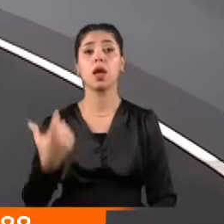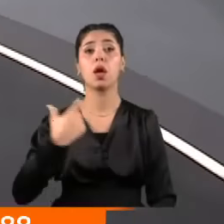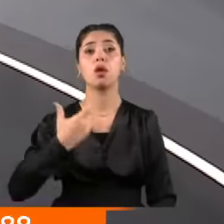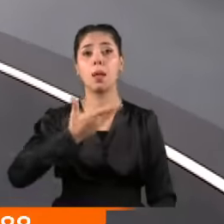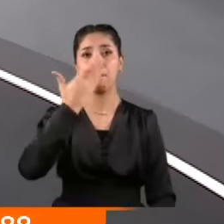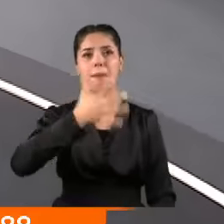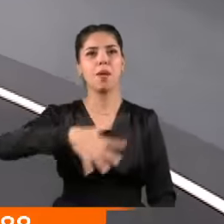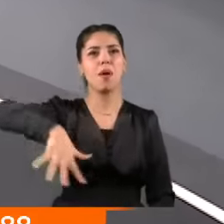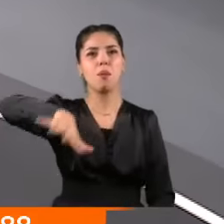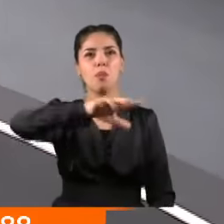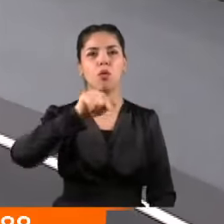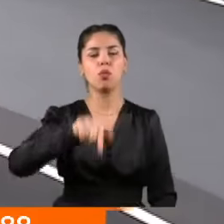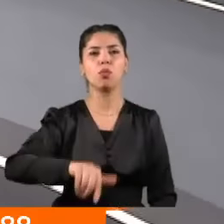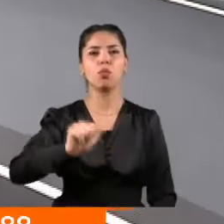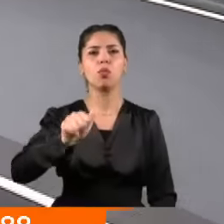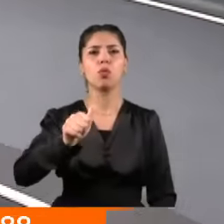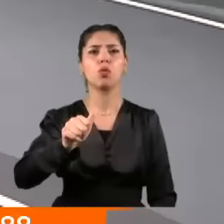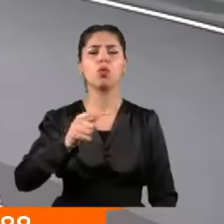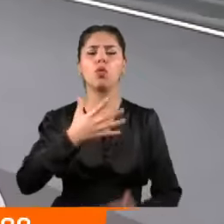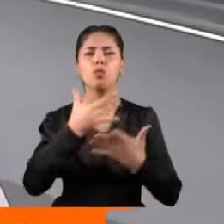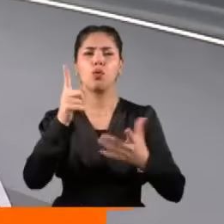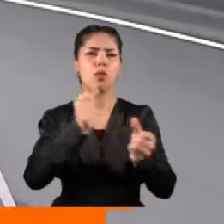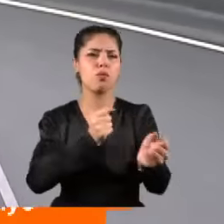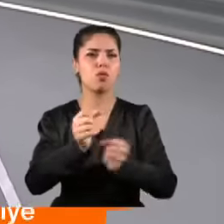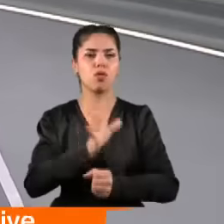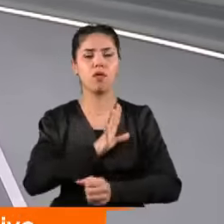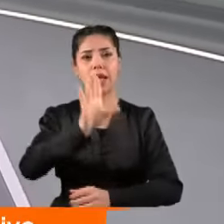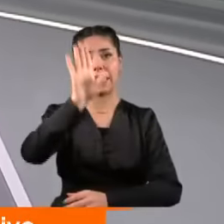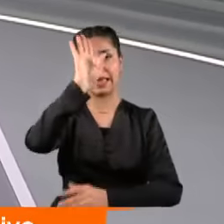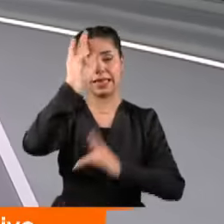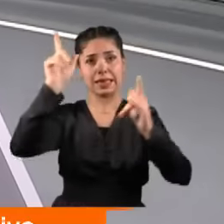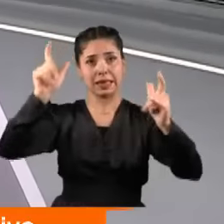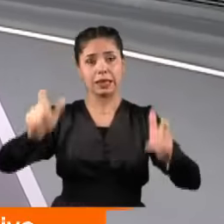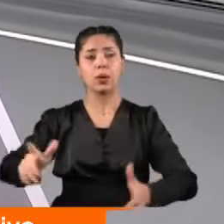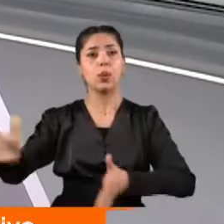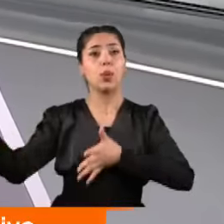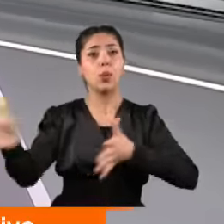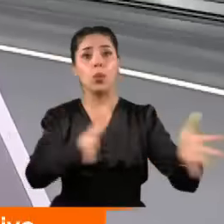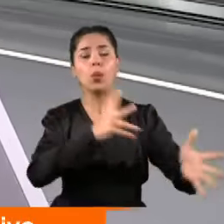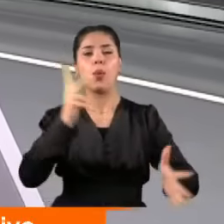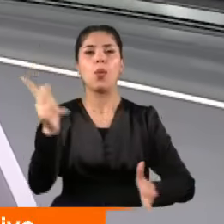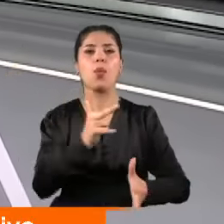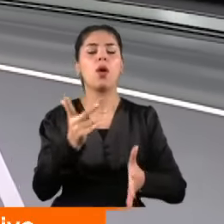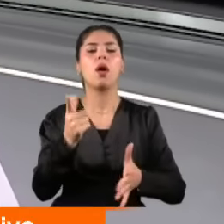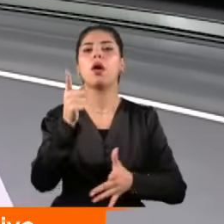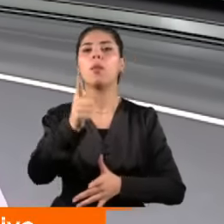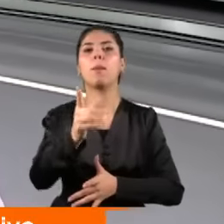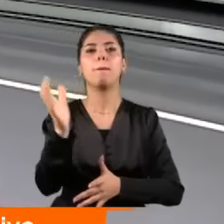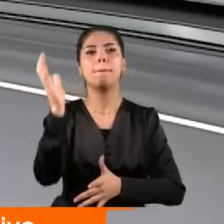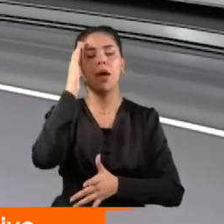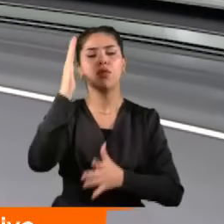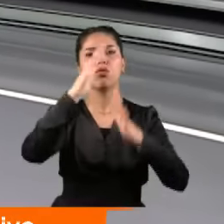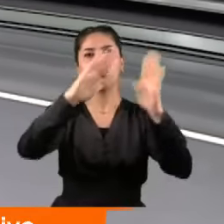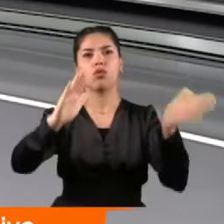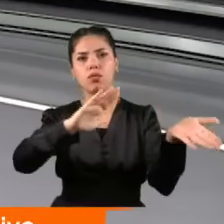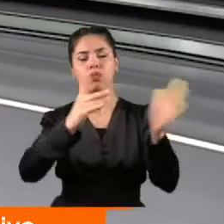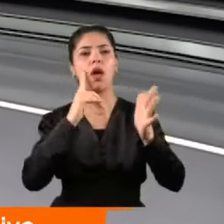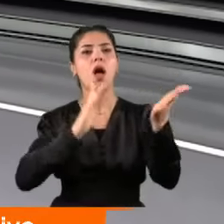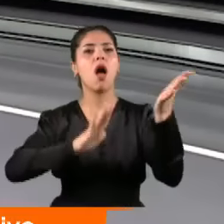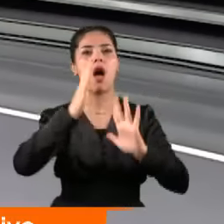Özellikle Marmara bölgesinde bugün zorlu bir mücadele vardı. İstanbul, Lodos'un vurduğu şehirlerin başındaydı. Çatılar uçtu, ağaçlar